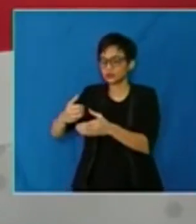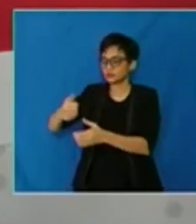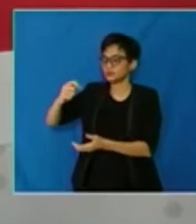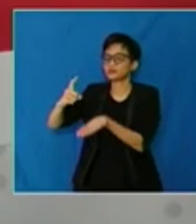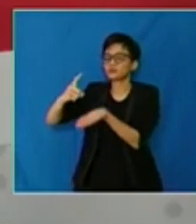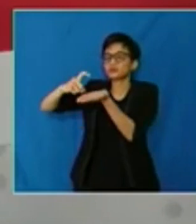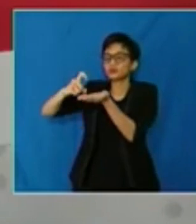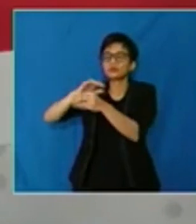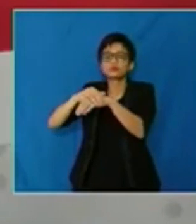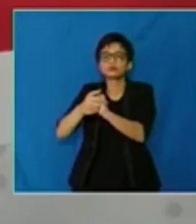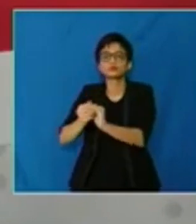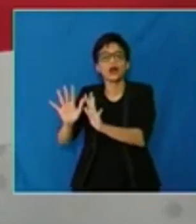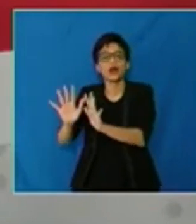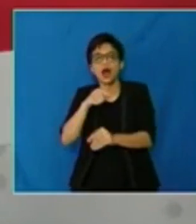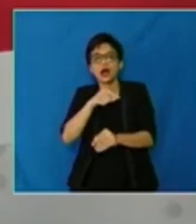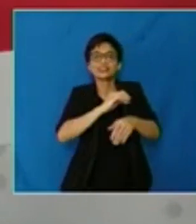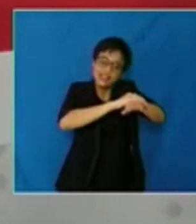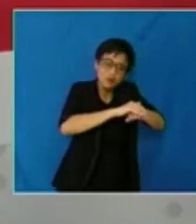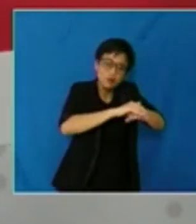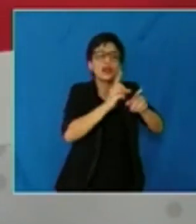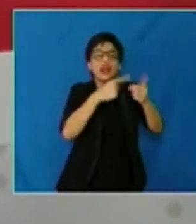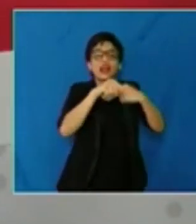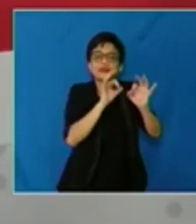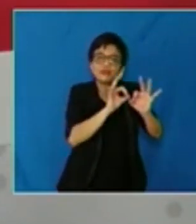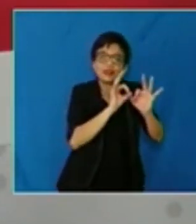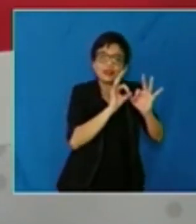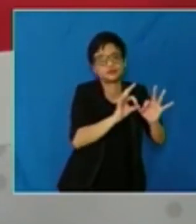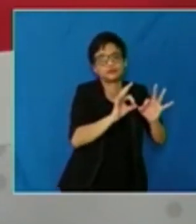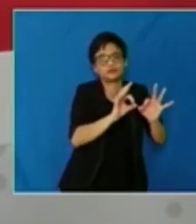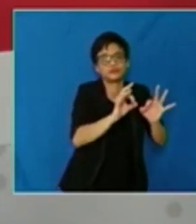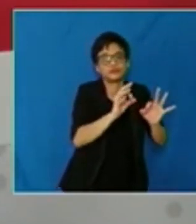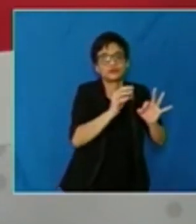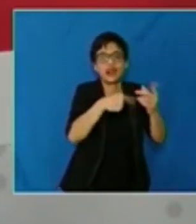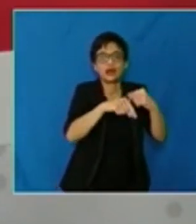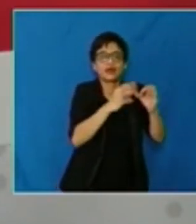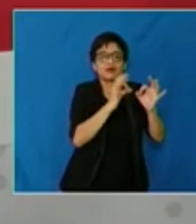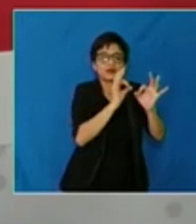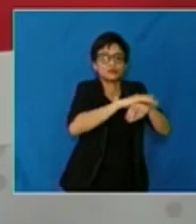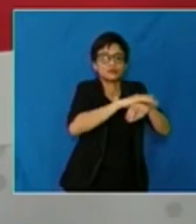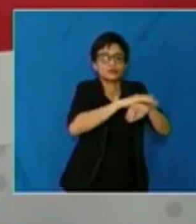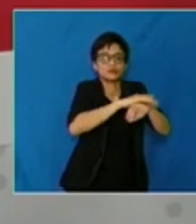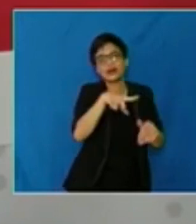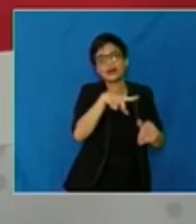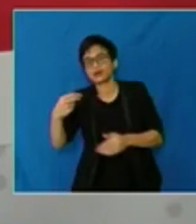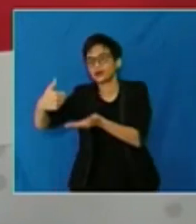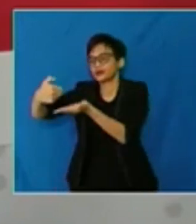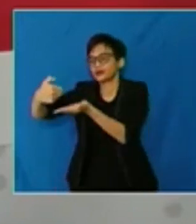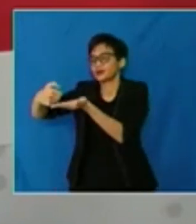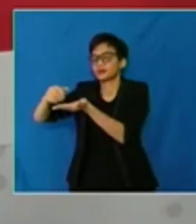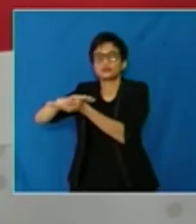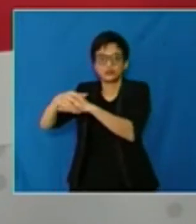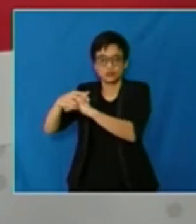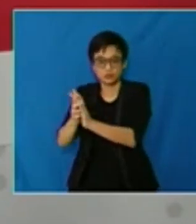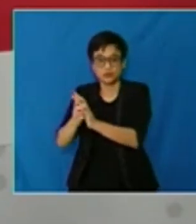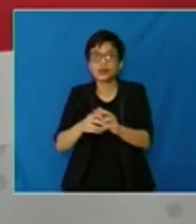lebih efektif menggunakan sabun dibanding dengan menggunakan hand sanitizer Hai karena dengan sabun kita akan